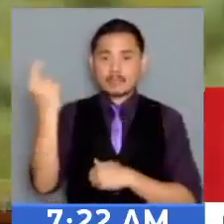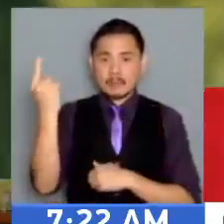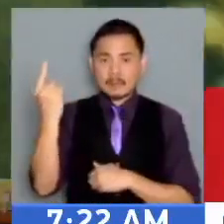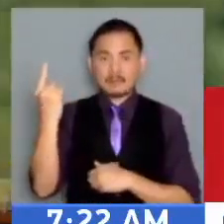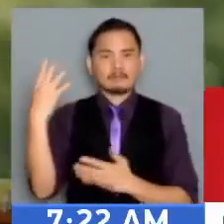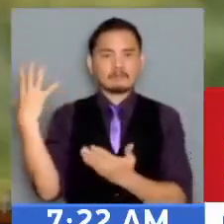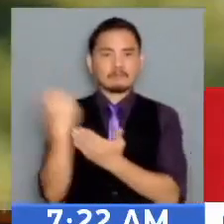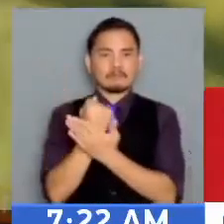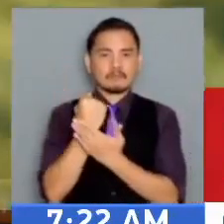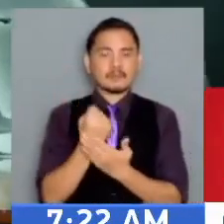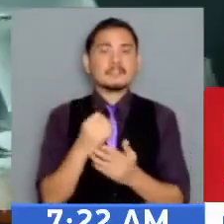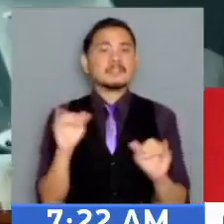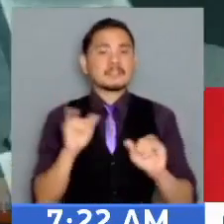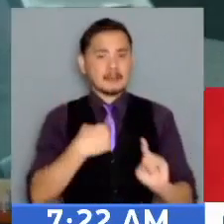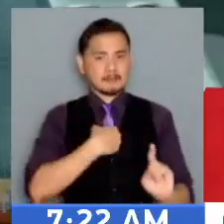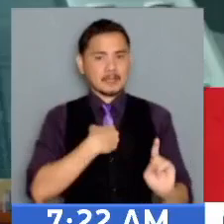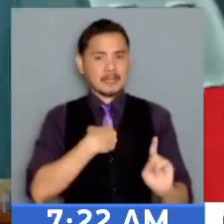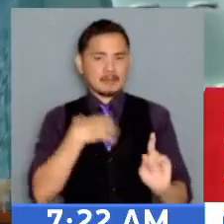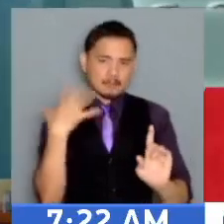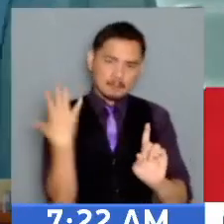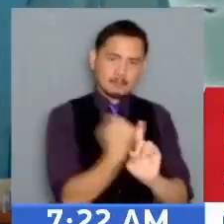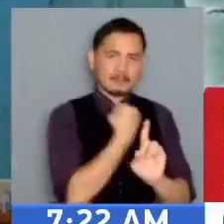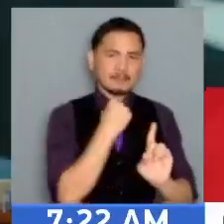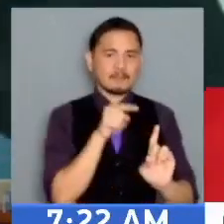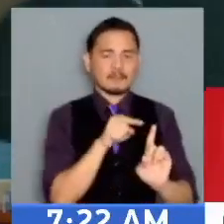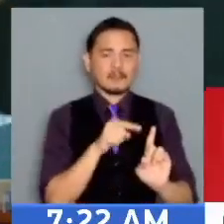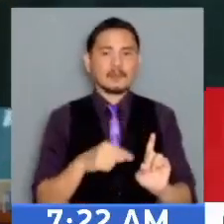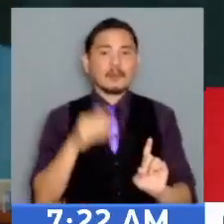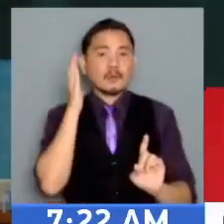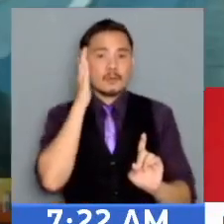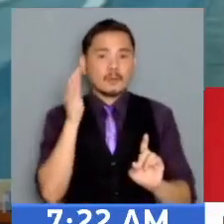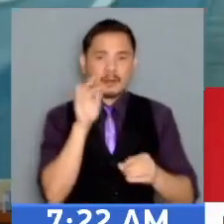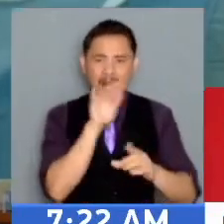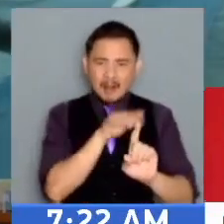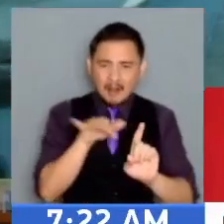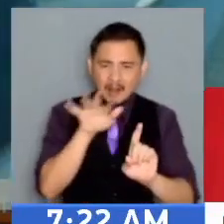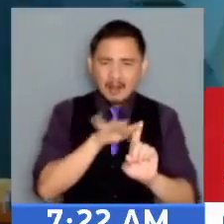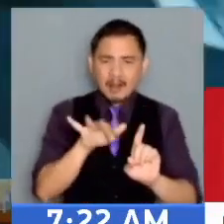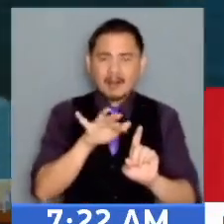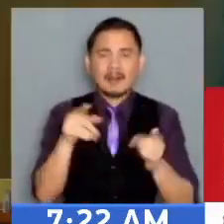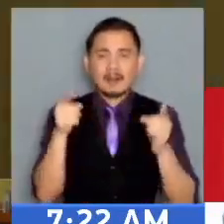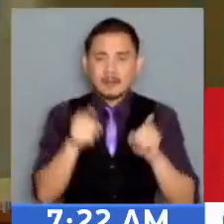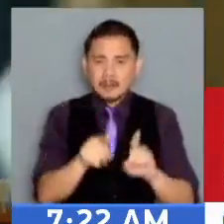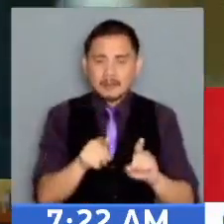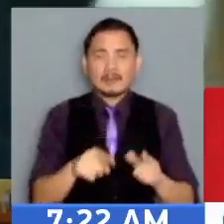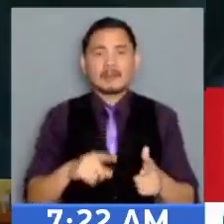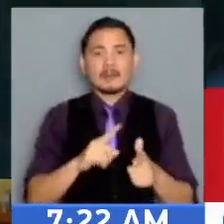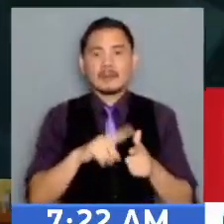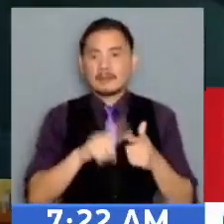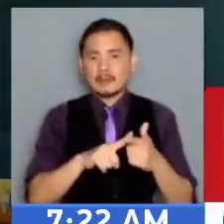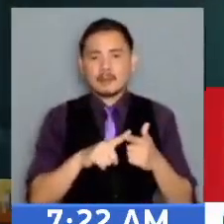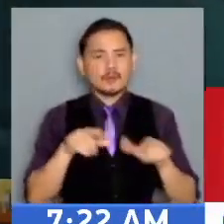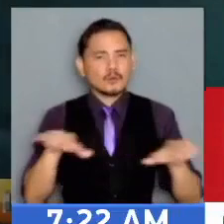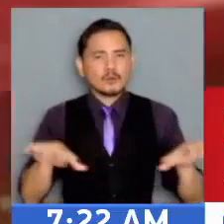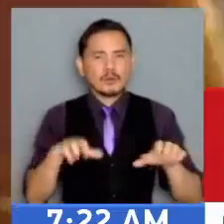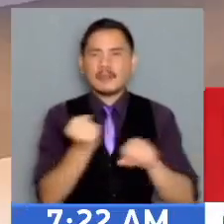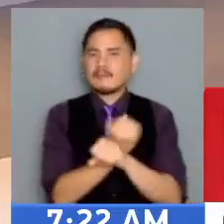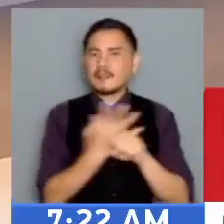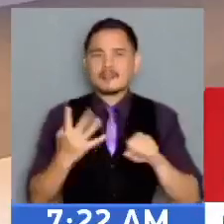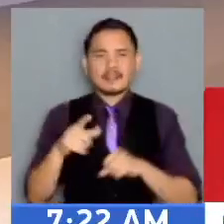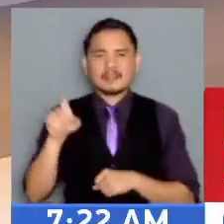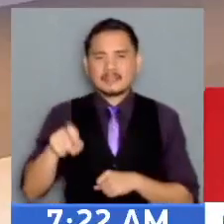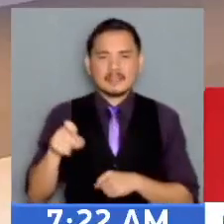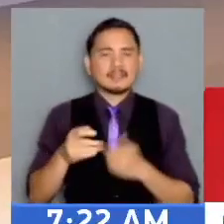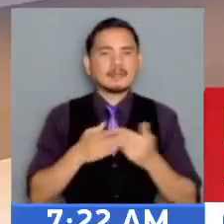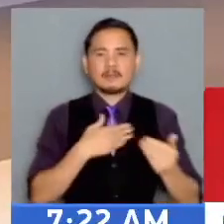meron akong gusto, pag-aaralan ko yung bagay na yon, then gagawin ko kung anong kailangan kong gawin, no matter what. Mula